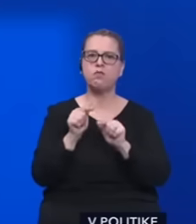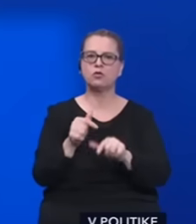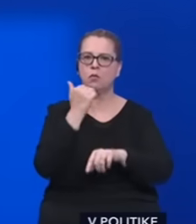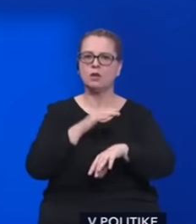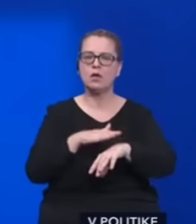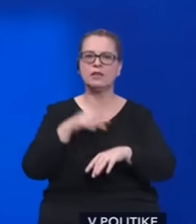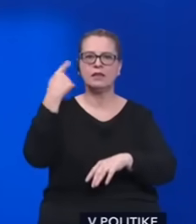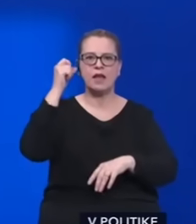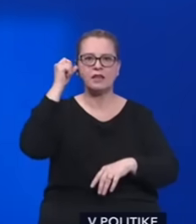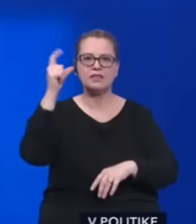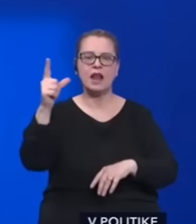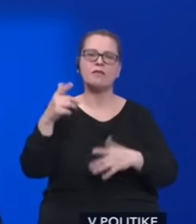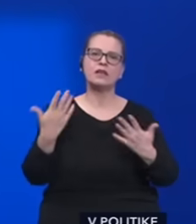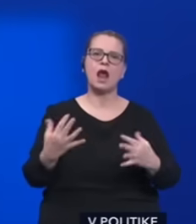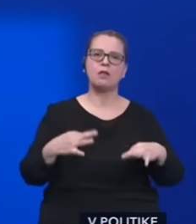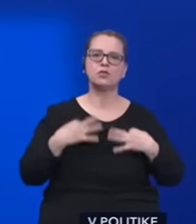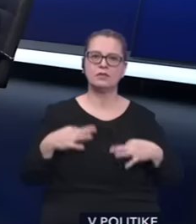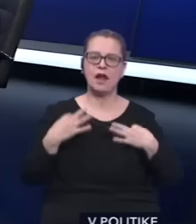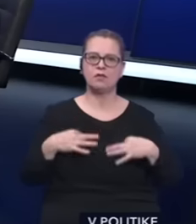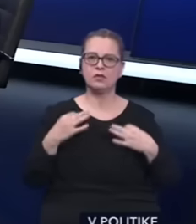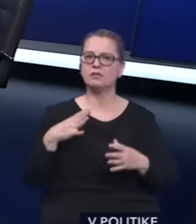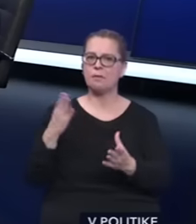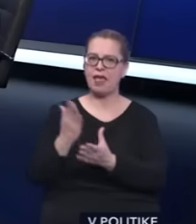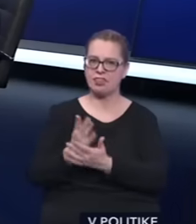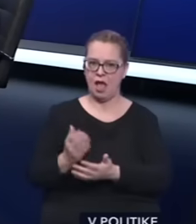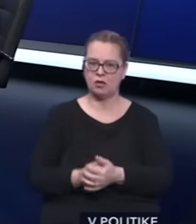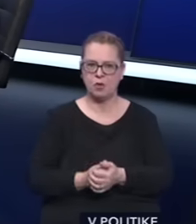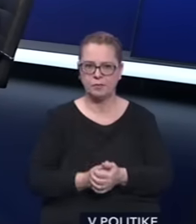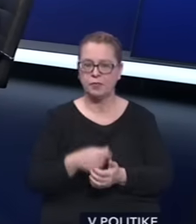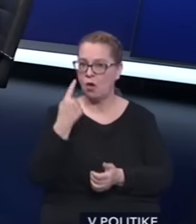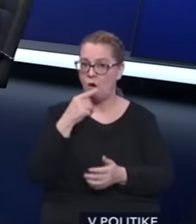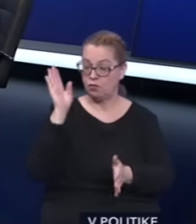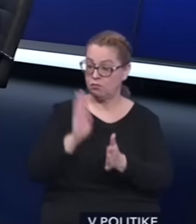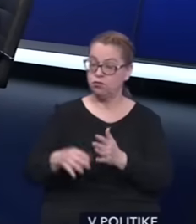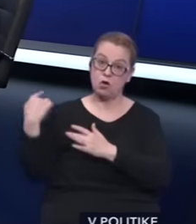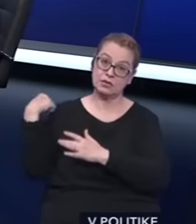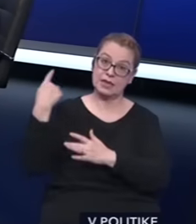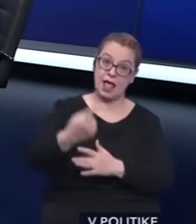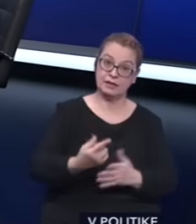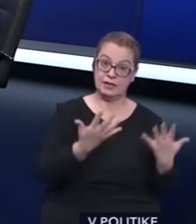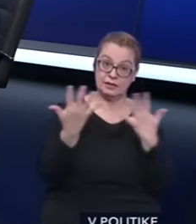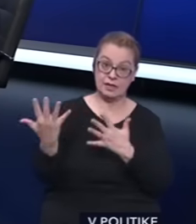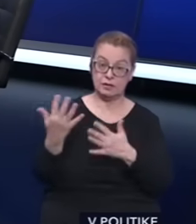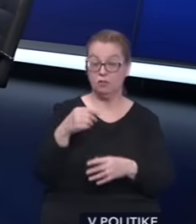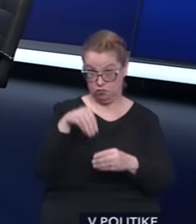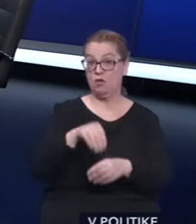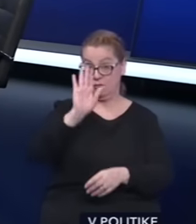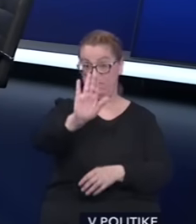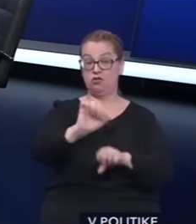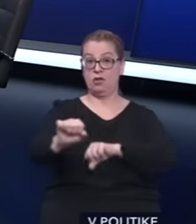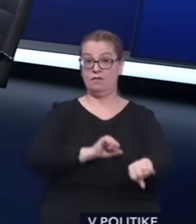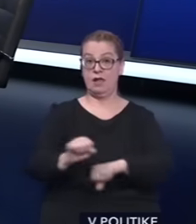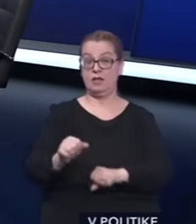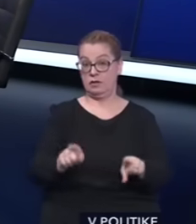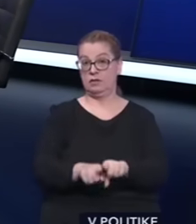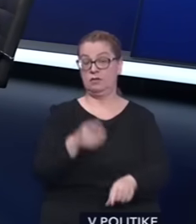podnikanie, vzdelávanie alebo zdravotníctvo, pán Danko. Keď hovoríme o posledných 10 rokoch, hovoríme aj o vašej vláde. Ale ja sa hlásim